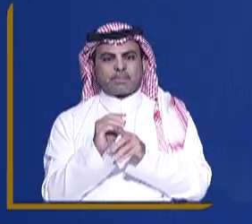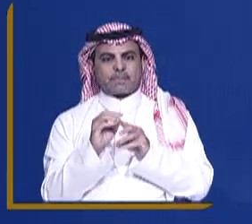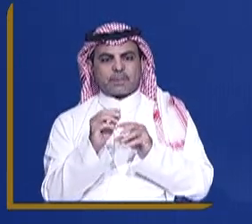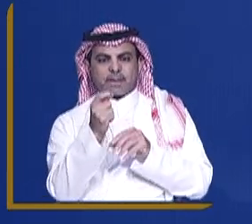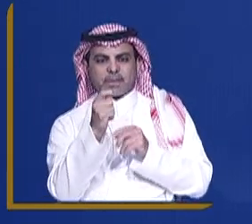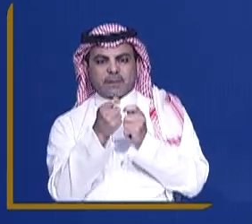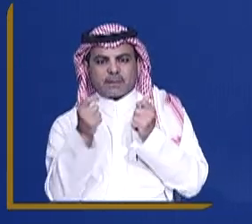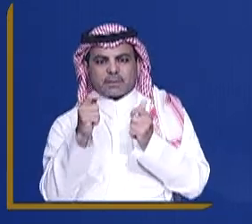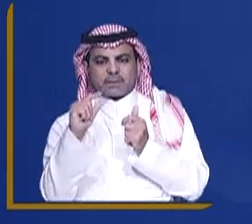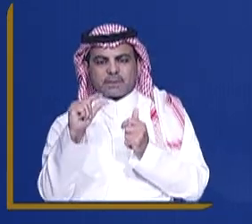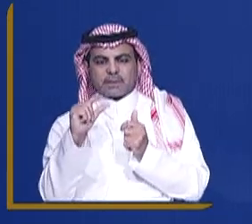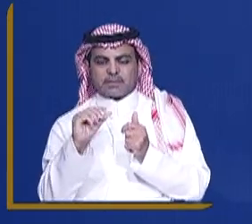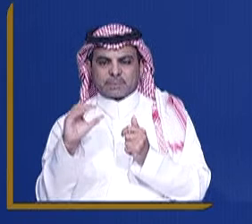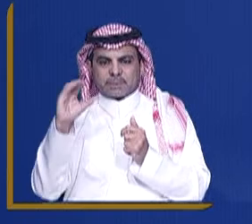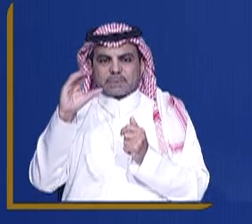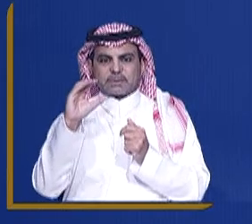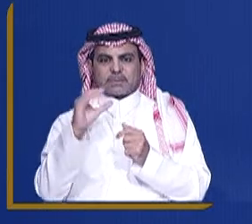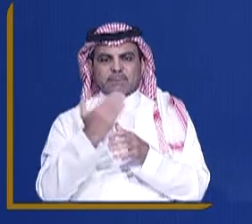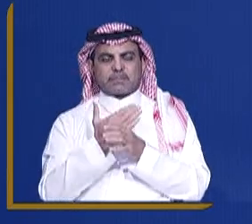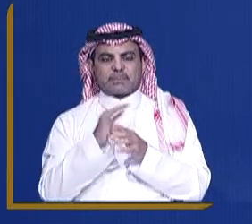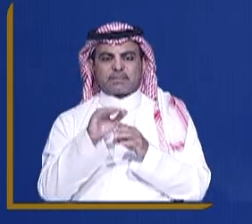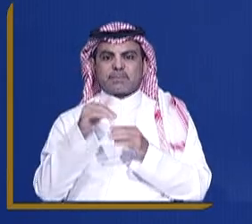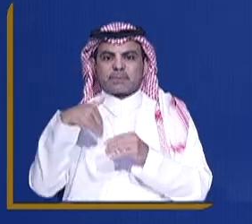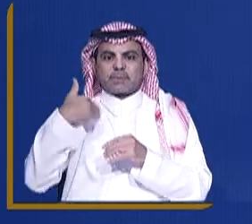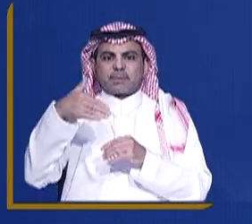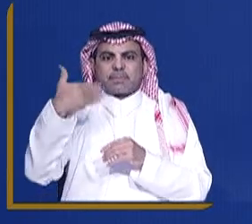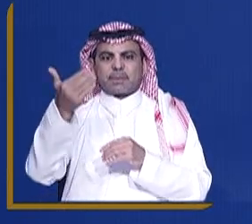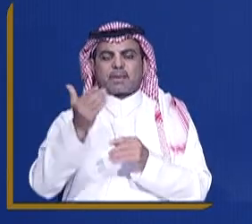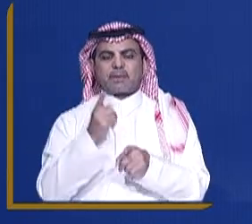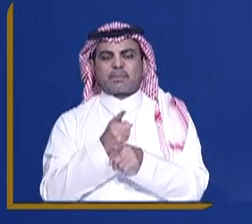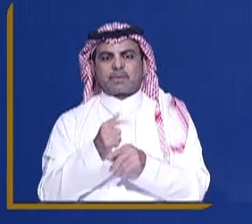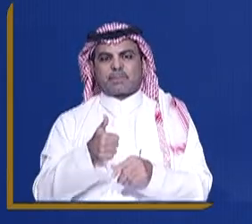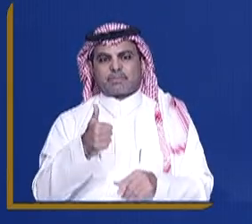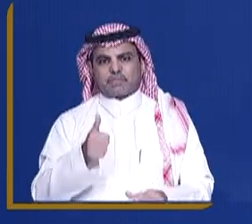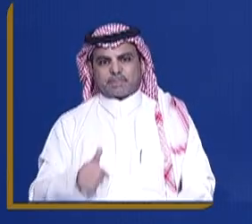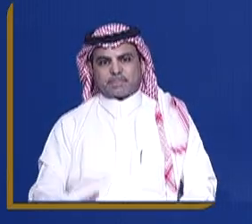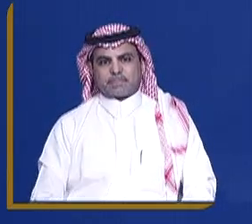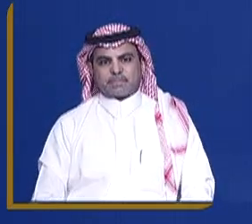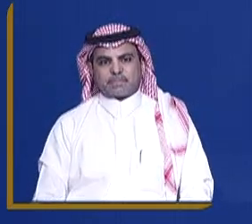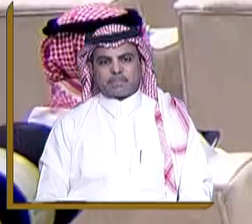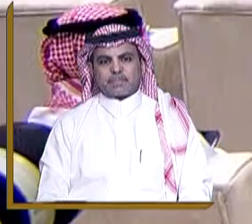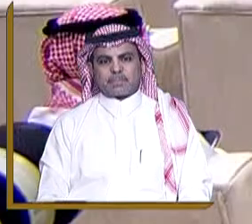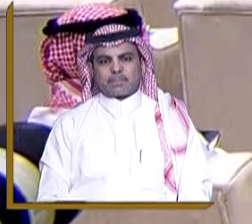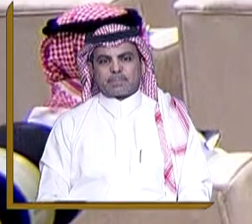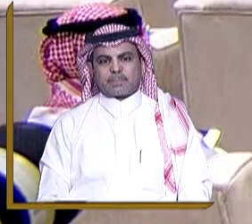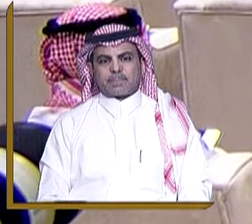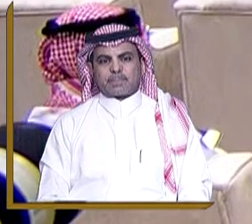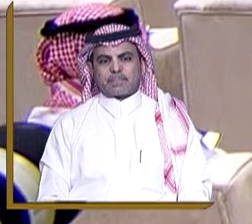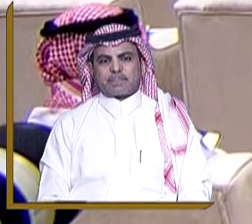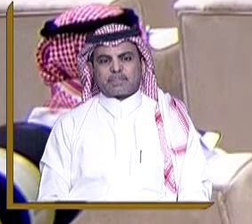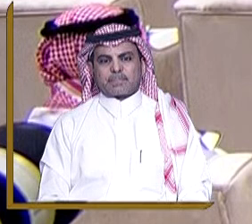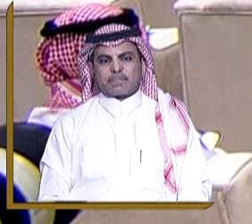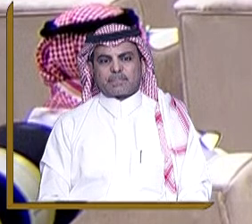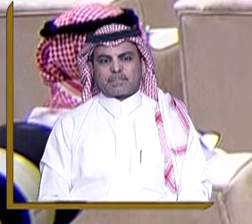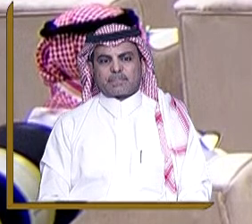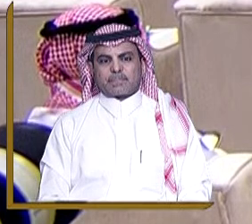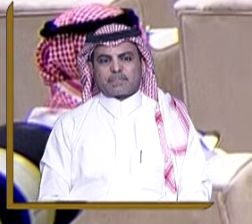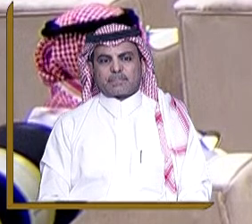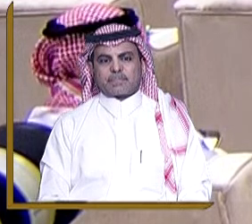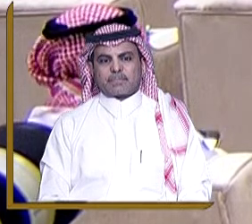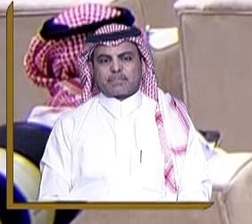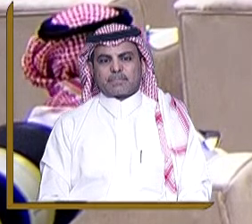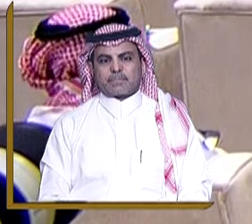إن شاء الله وظائف مستقبلية لبنائنا وبناتنا بمشيئة الله. تفضل السؤال الأخير يمكن.